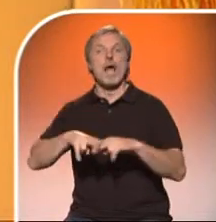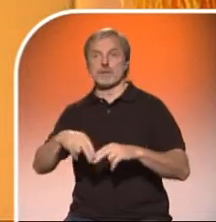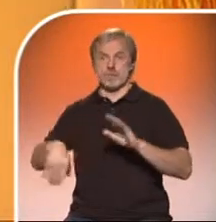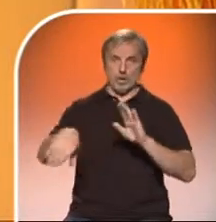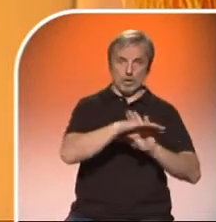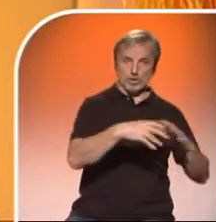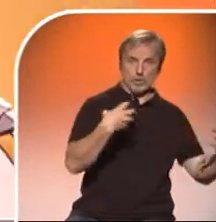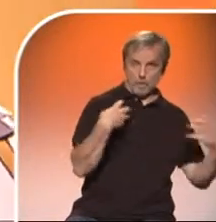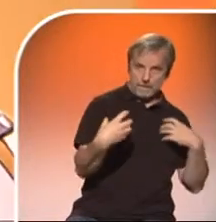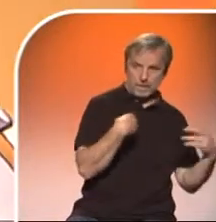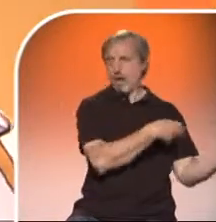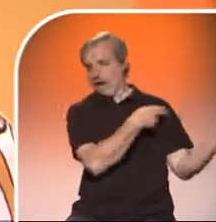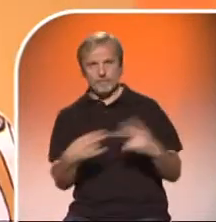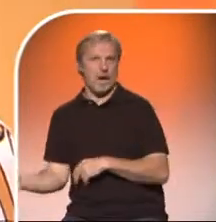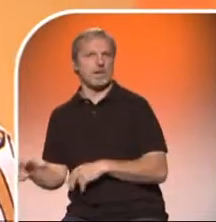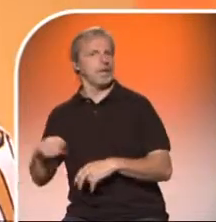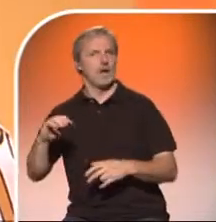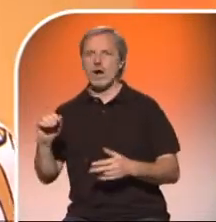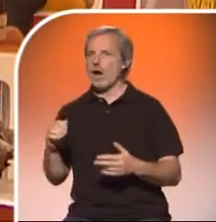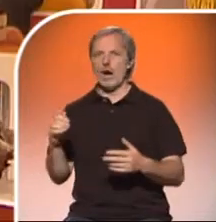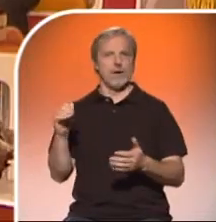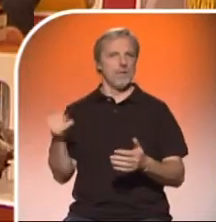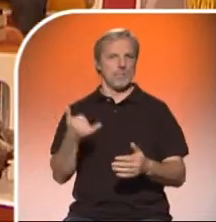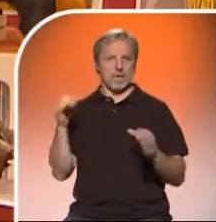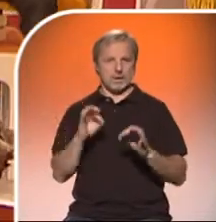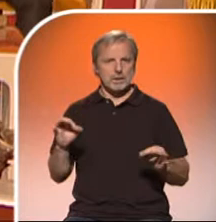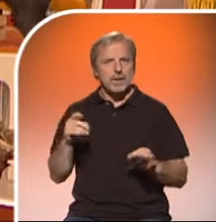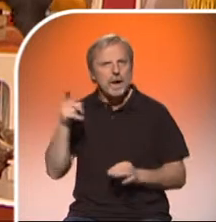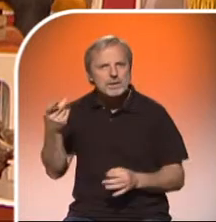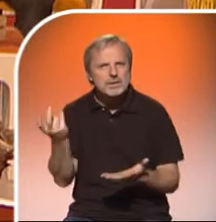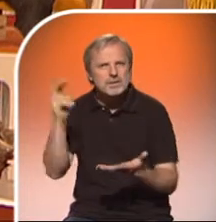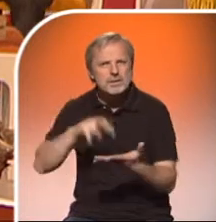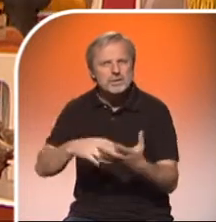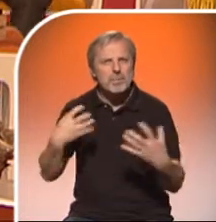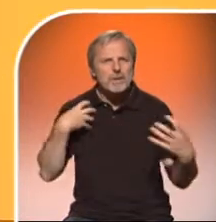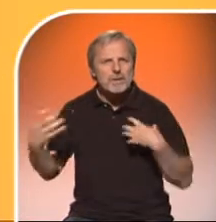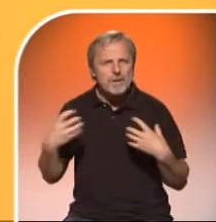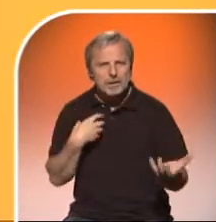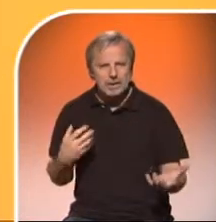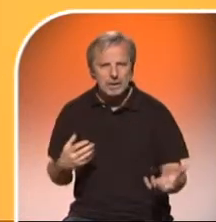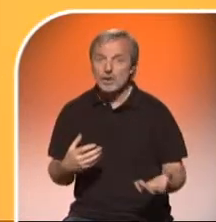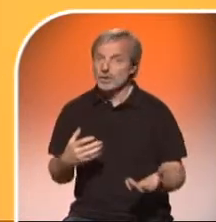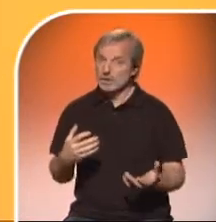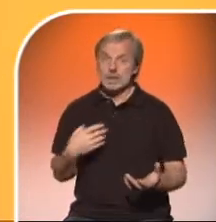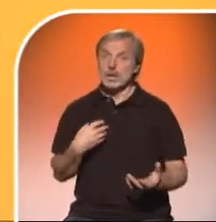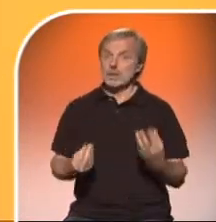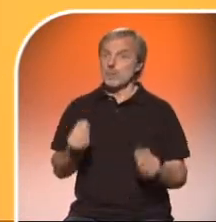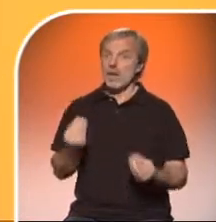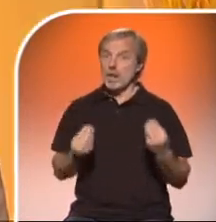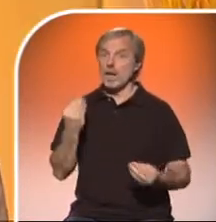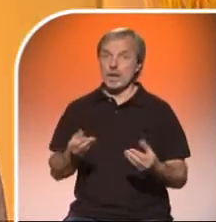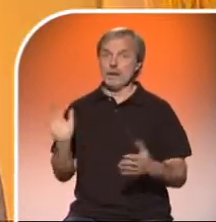představení. Vrátil jsem se, že na ještě prostě furt. Byl jsi schopen vůbec hrát to představení, když jsi věděl, normálně jsem to odehrál, ale fofrem teda.